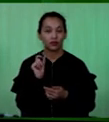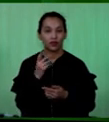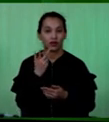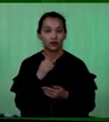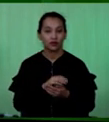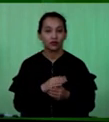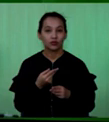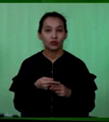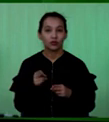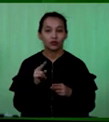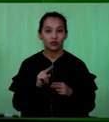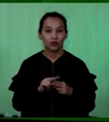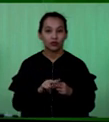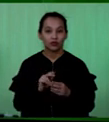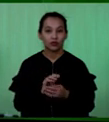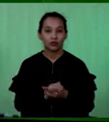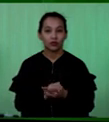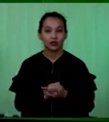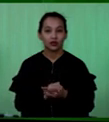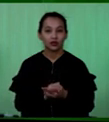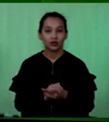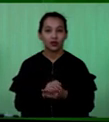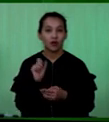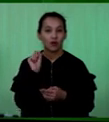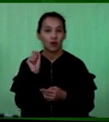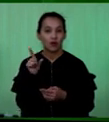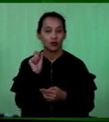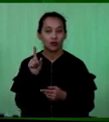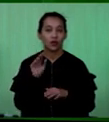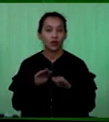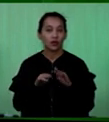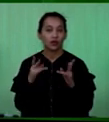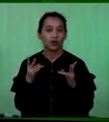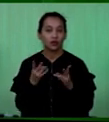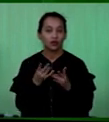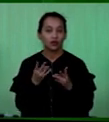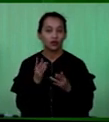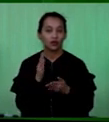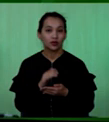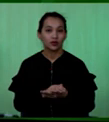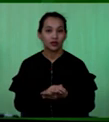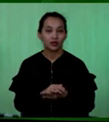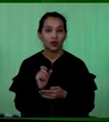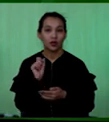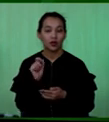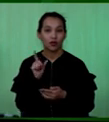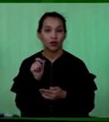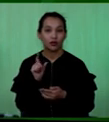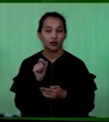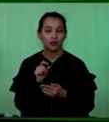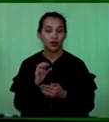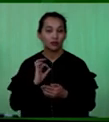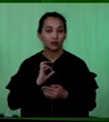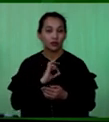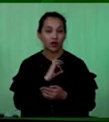chunki bu tarozilarda zargarlik buyumlarini o'lchanadi. Zargarlik buyumlarini o'lchash uchun